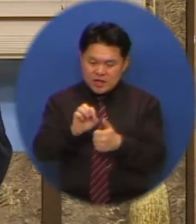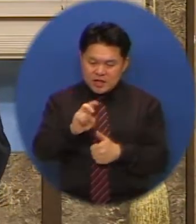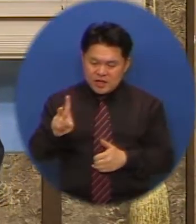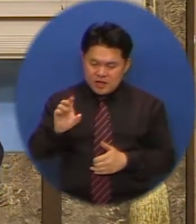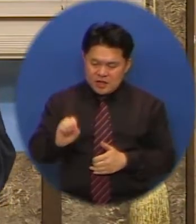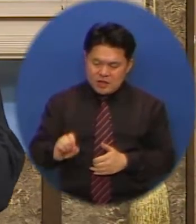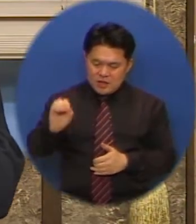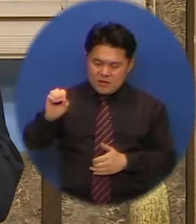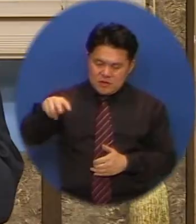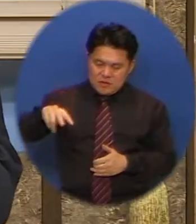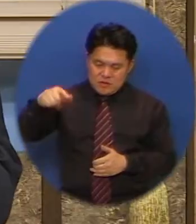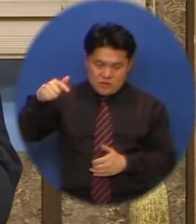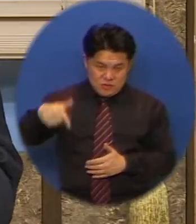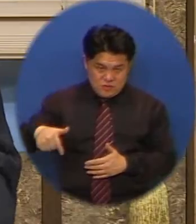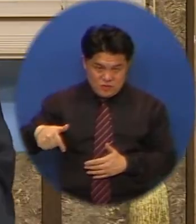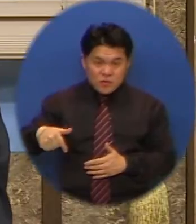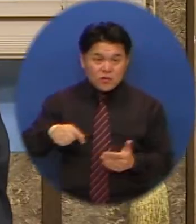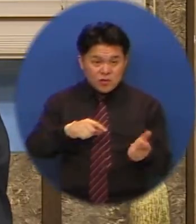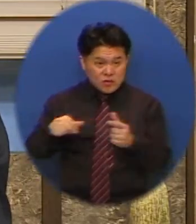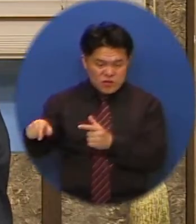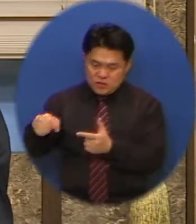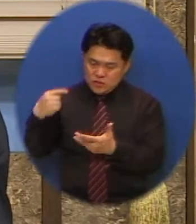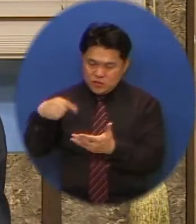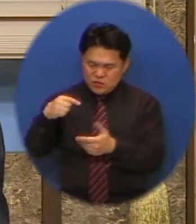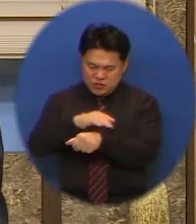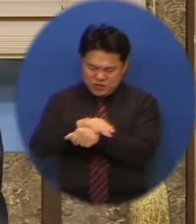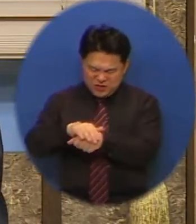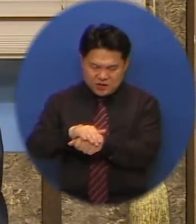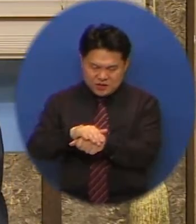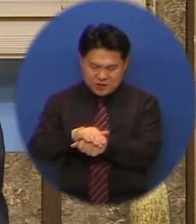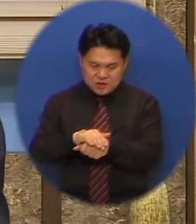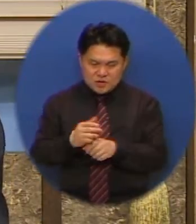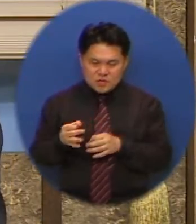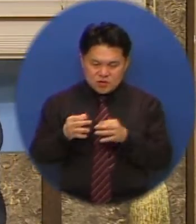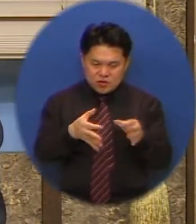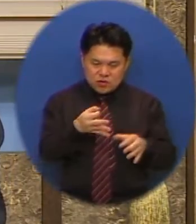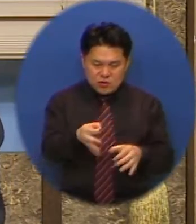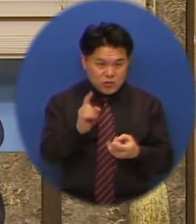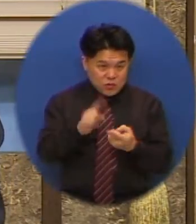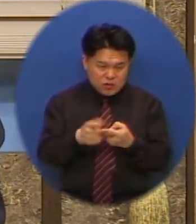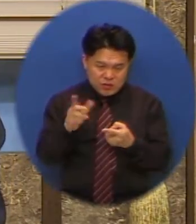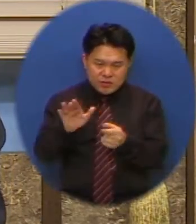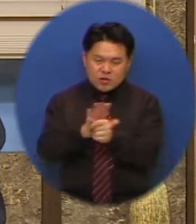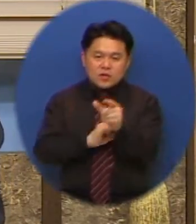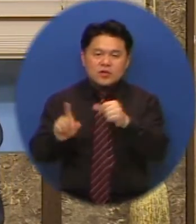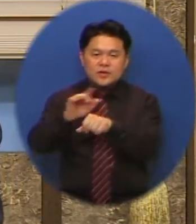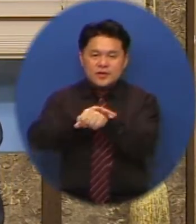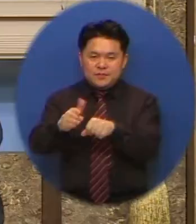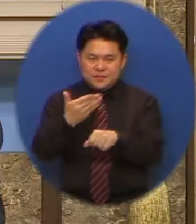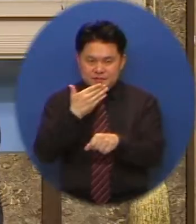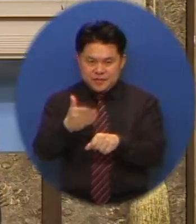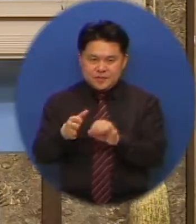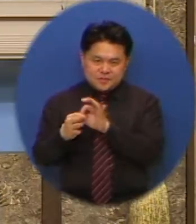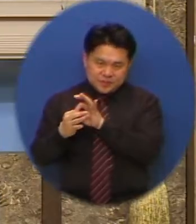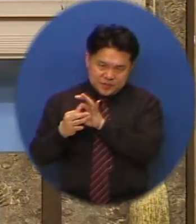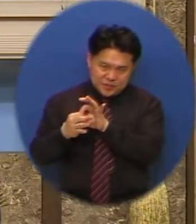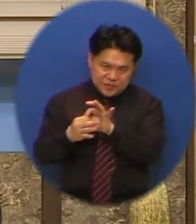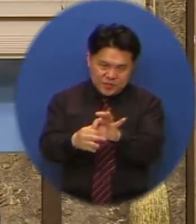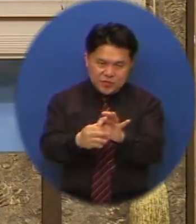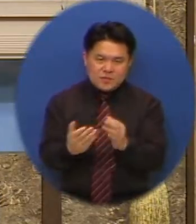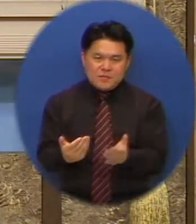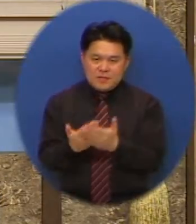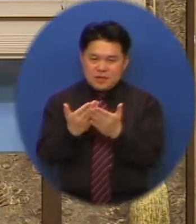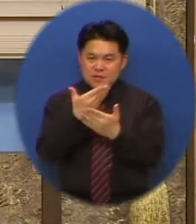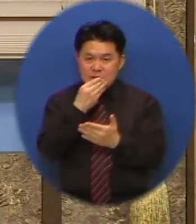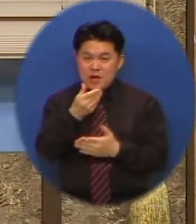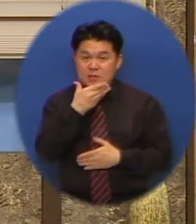하면은 똑같은 돈을 가지고 좀 더 나은 서비스를 할 수 있는 거죠. 네. 그래서 이제 제가 이제 저는 그러지 지속 가능한 복지라는